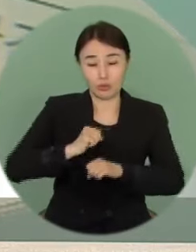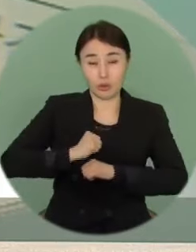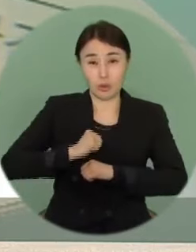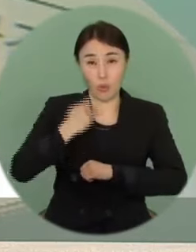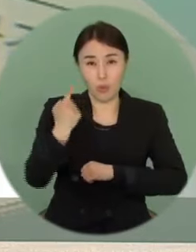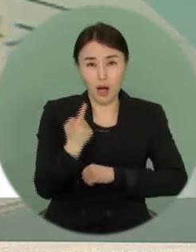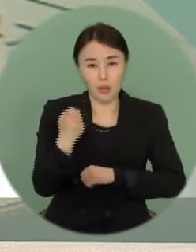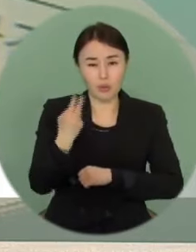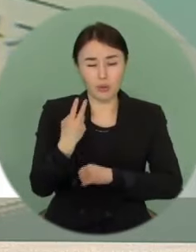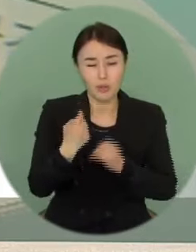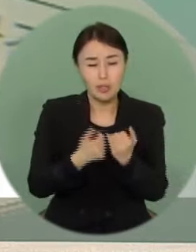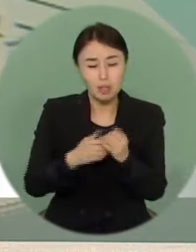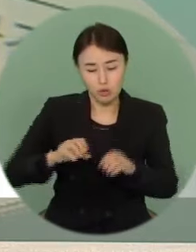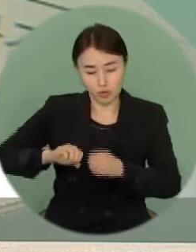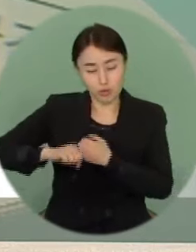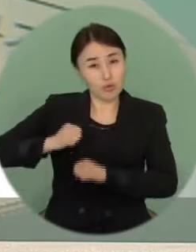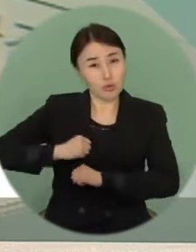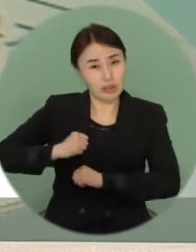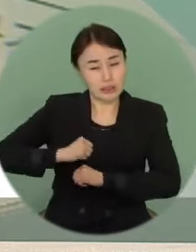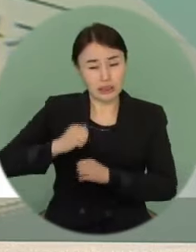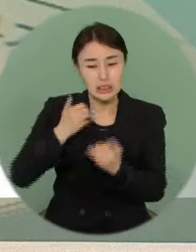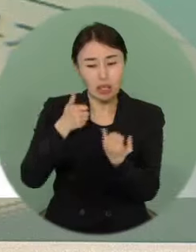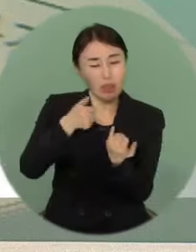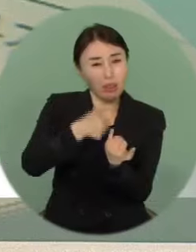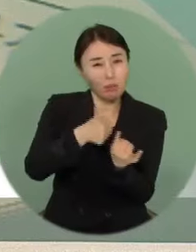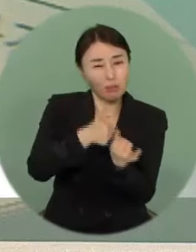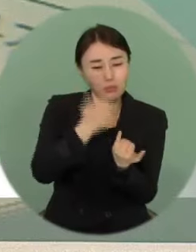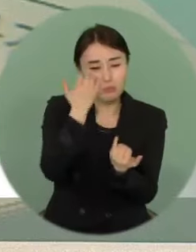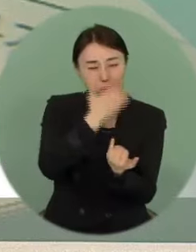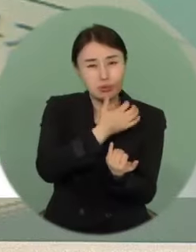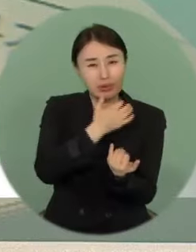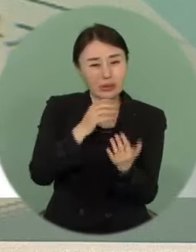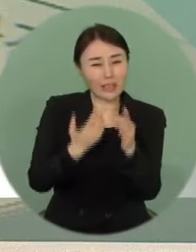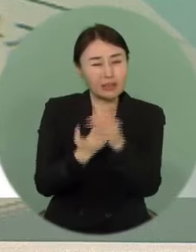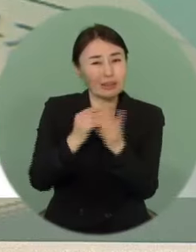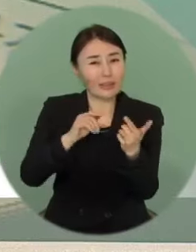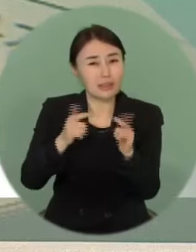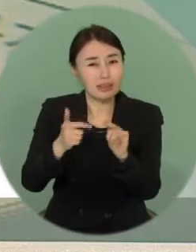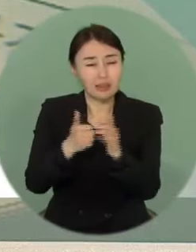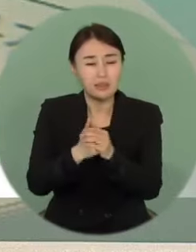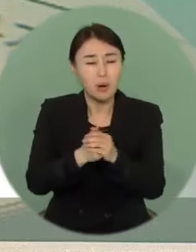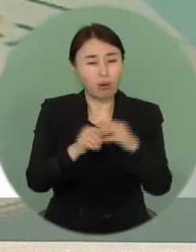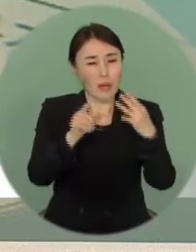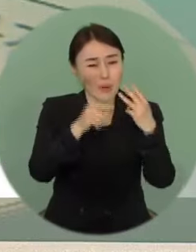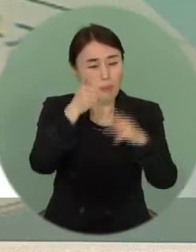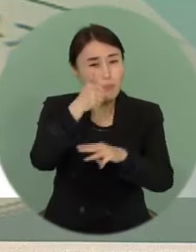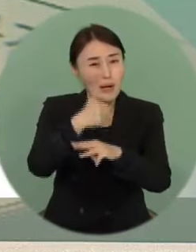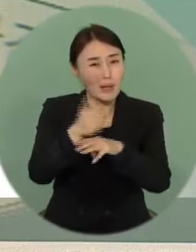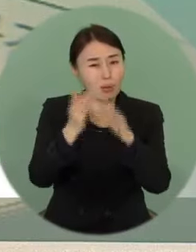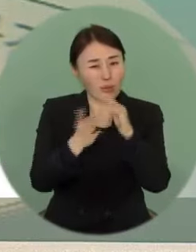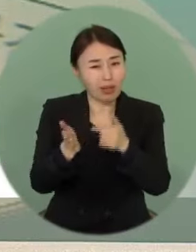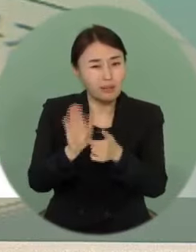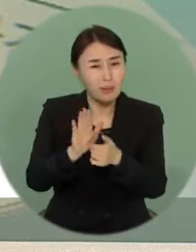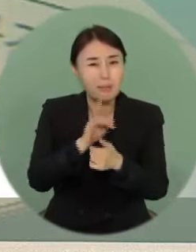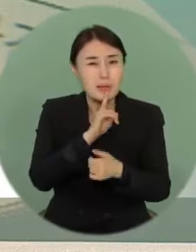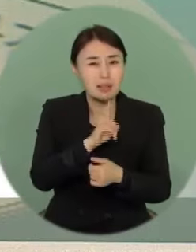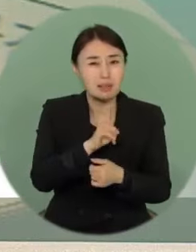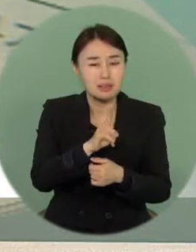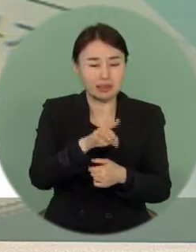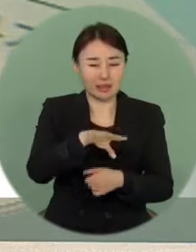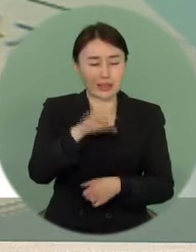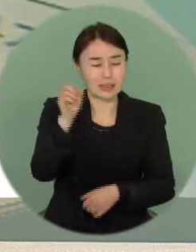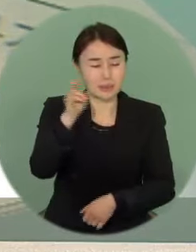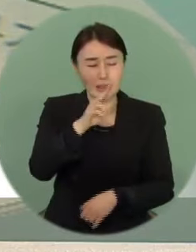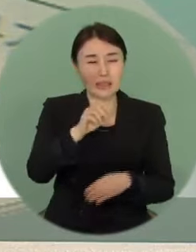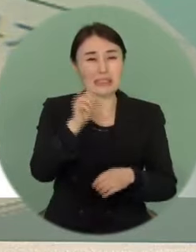개군 성폭력 사건에 대한 결과는 당초에 의견 수련 마감 시한 임박한 3월 말에 공개하겠다고 밝혔다가